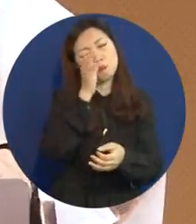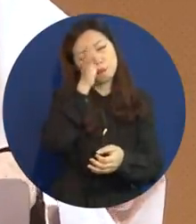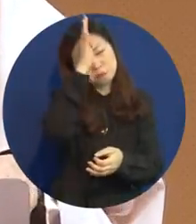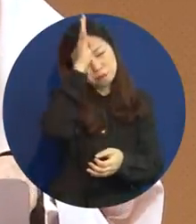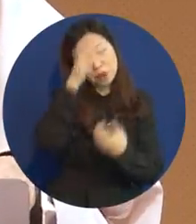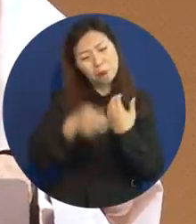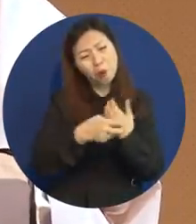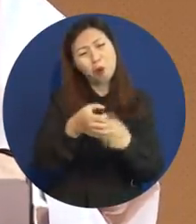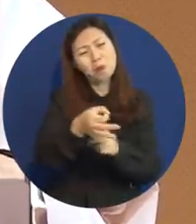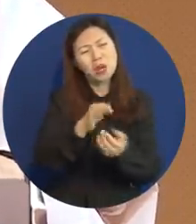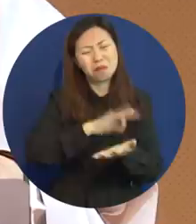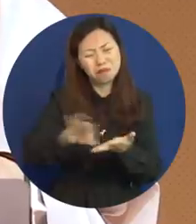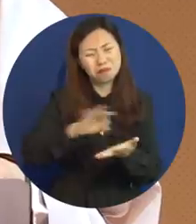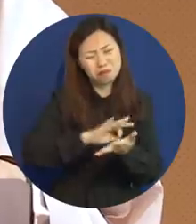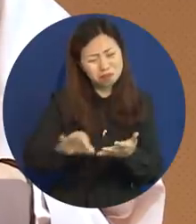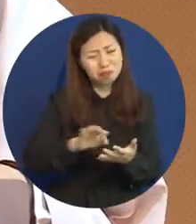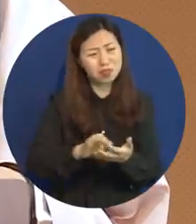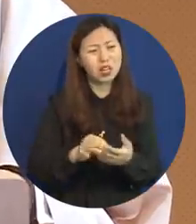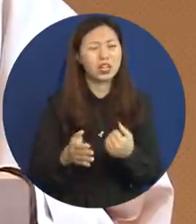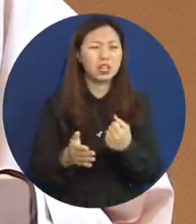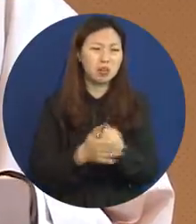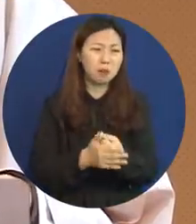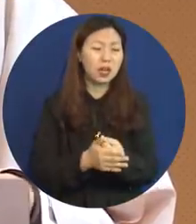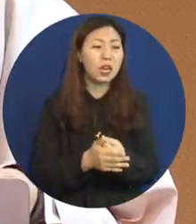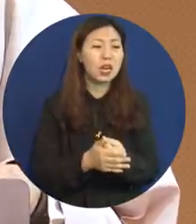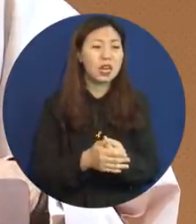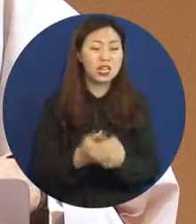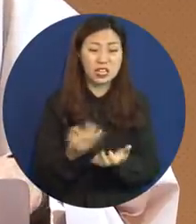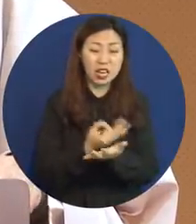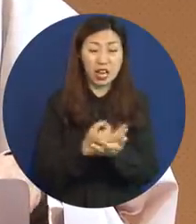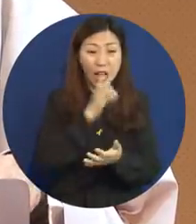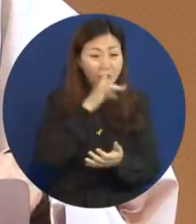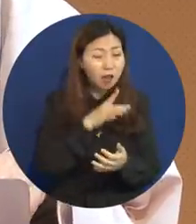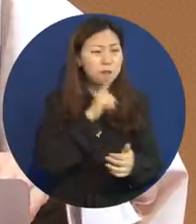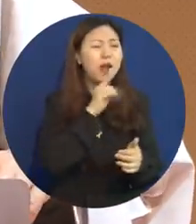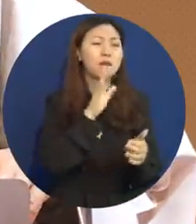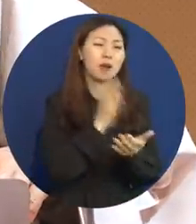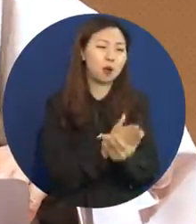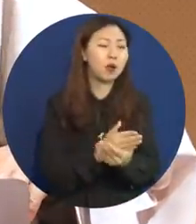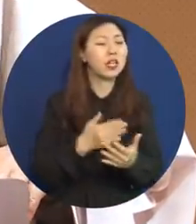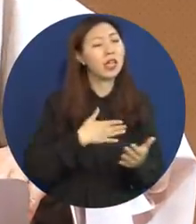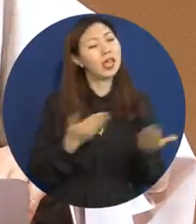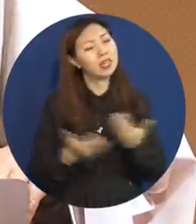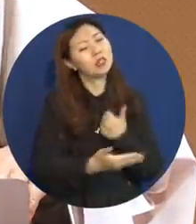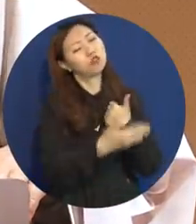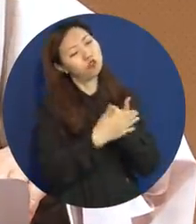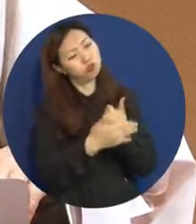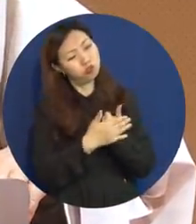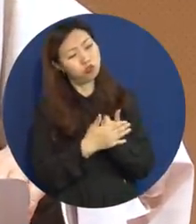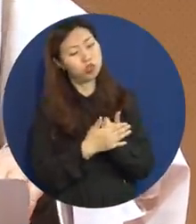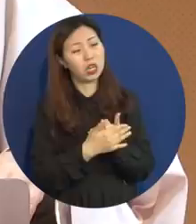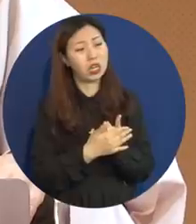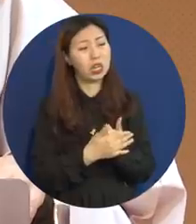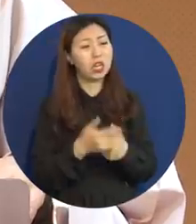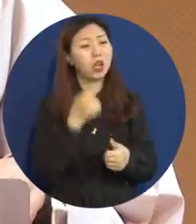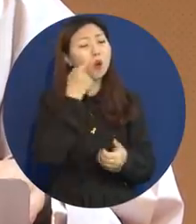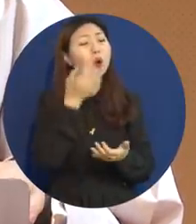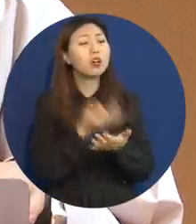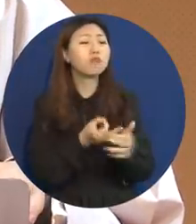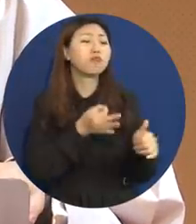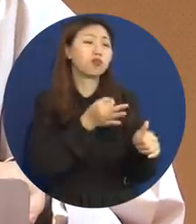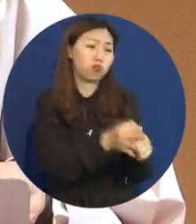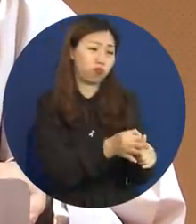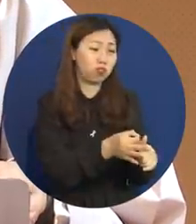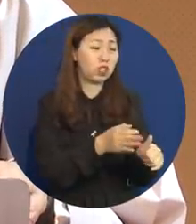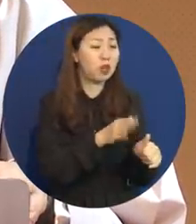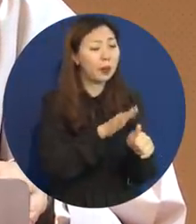야, 장사 안 된다! 이러지 말고, 살살 해가지고, 내 하는 일이나 도와주시고, 그러면 어떨까? 내가 월급 용돈 좀 드릴게. 이렇게 살살. 자기는 뭐